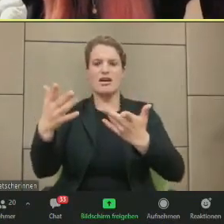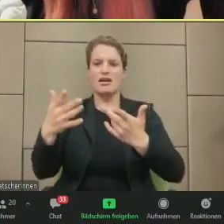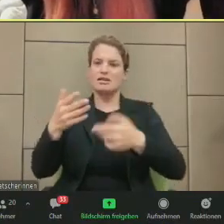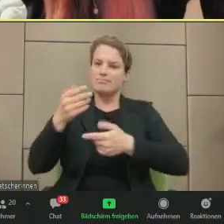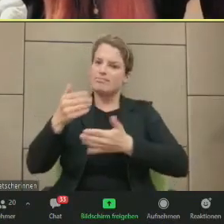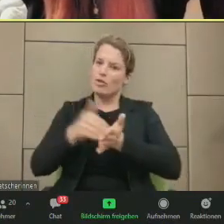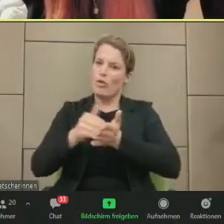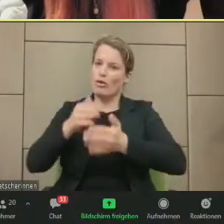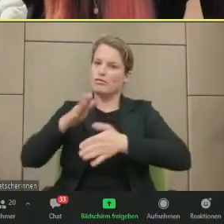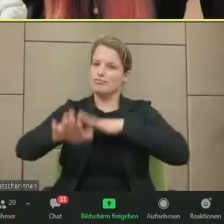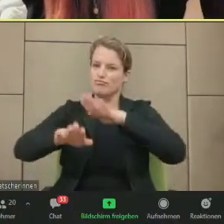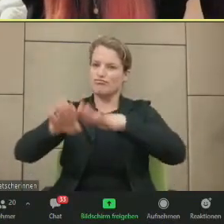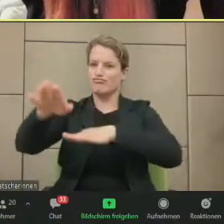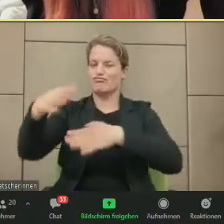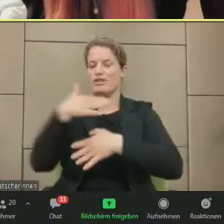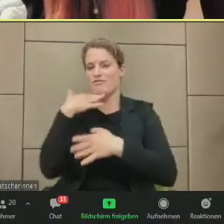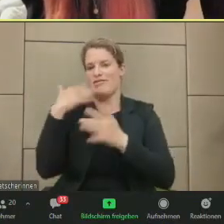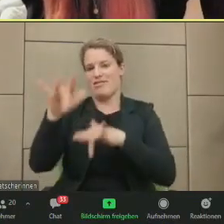ist.